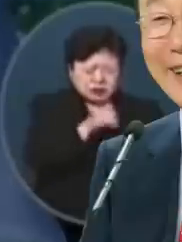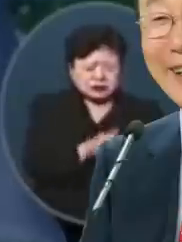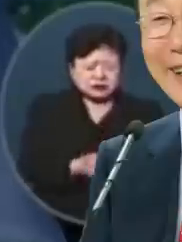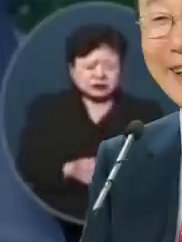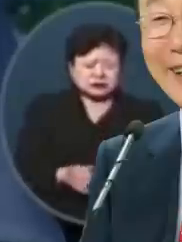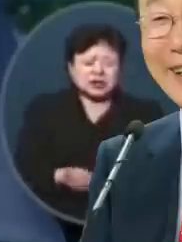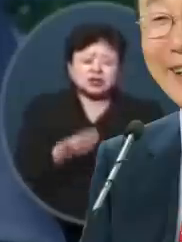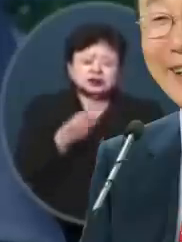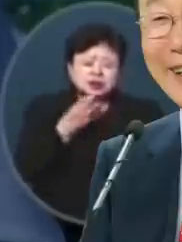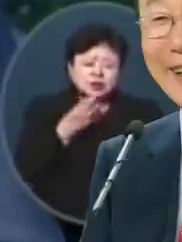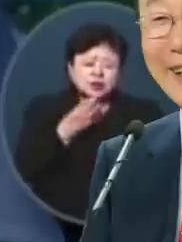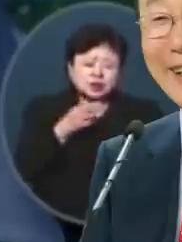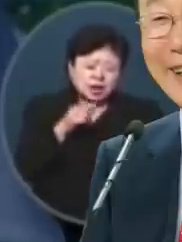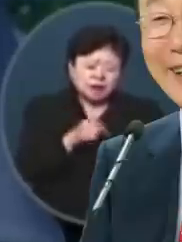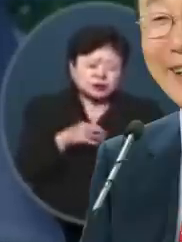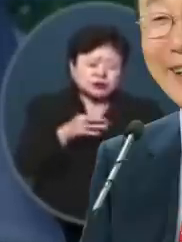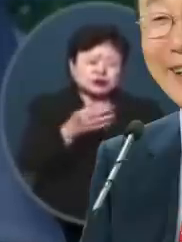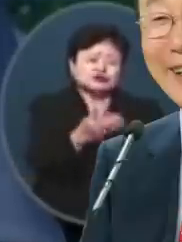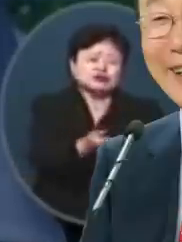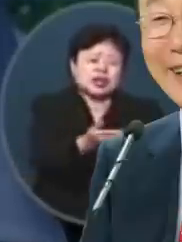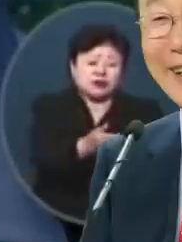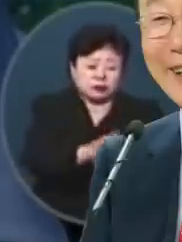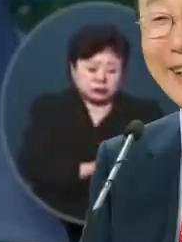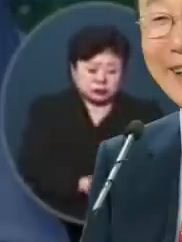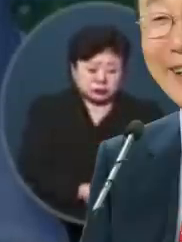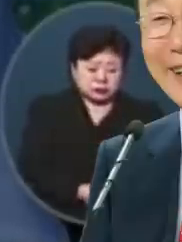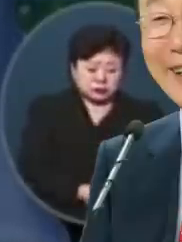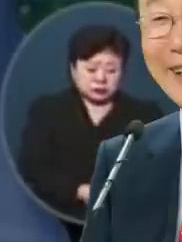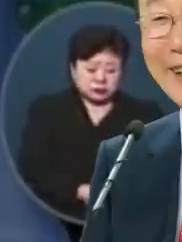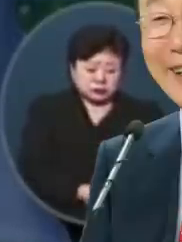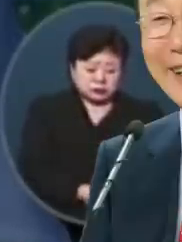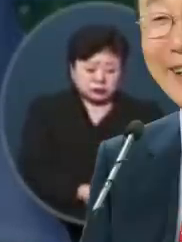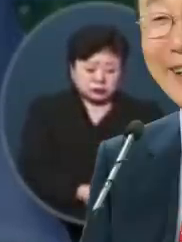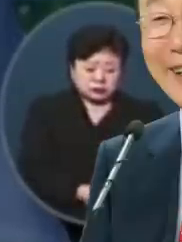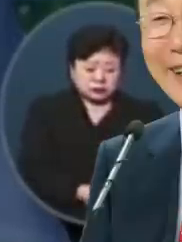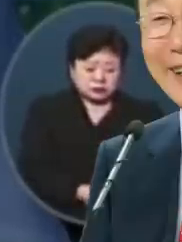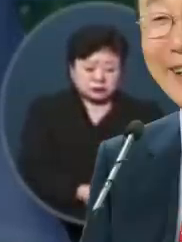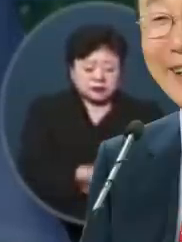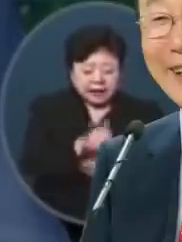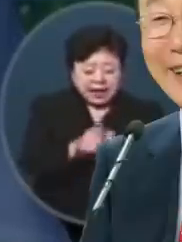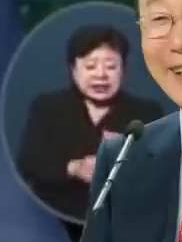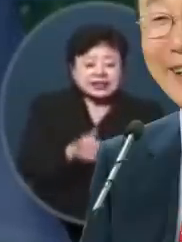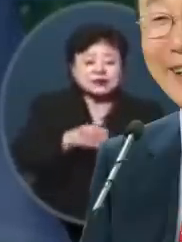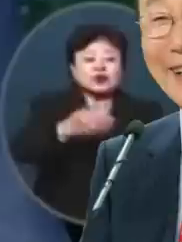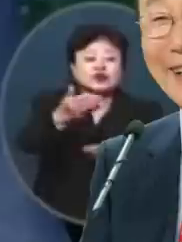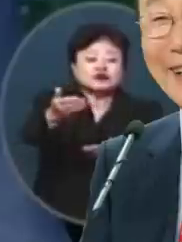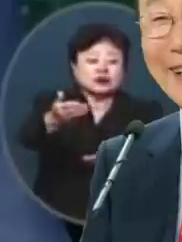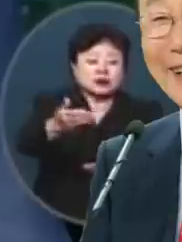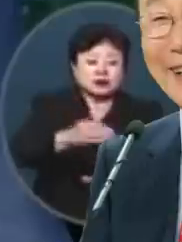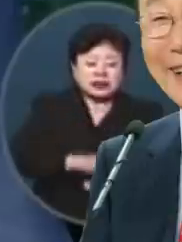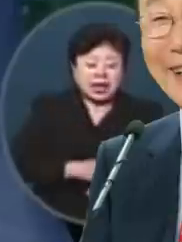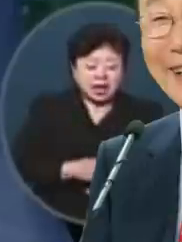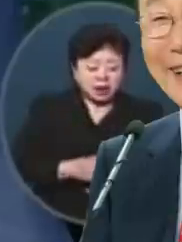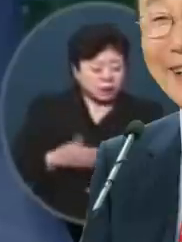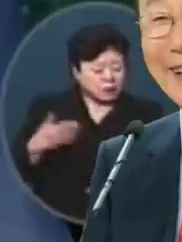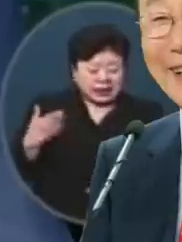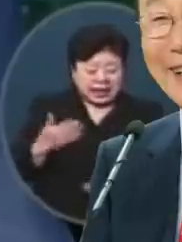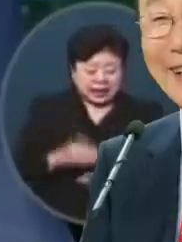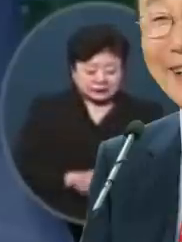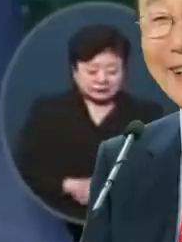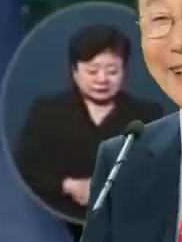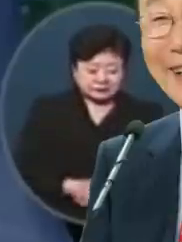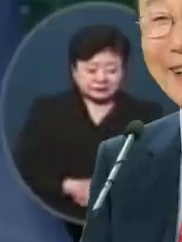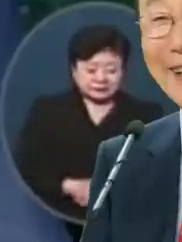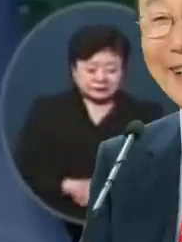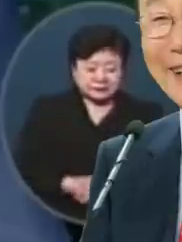좀 불러주십시오. 그러면 제가 늘 말합니다. 하나님이 보낸 것을 내가 어떻게 불러드리냐.